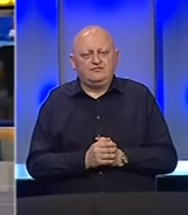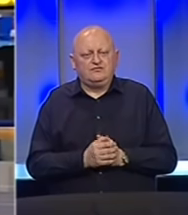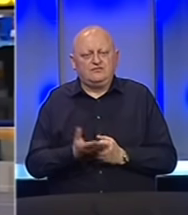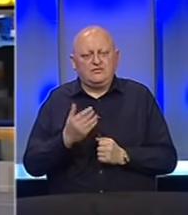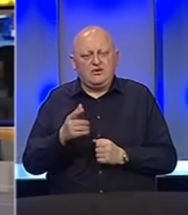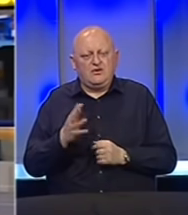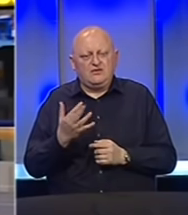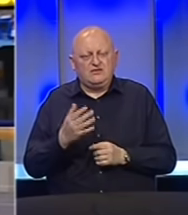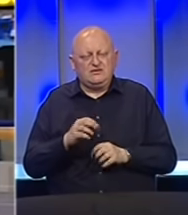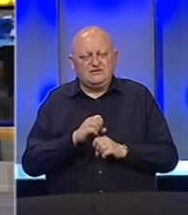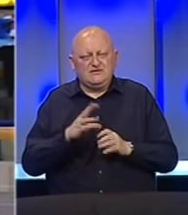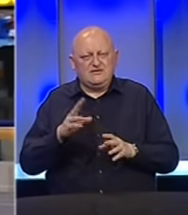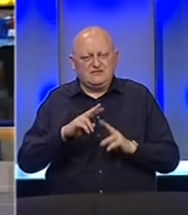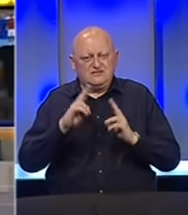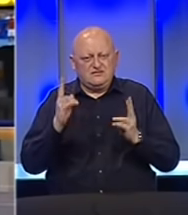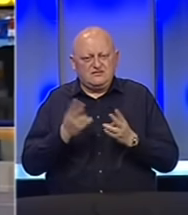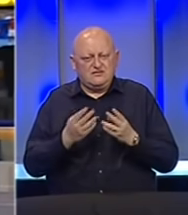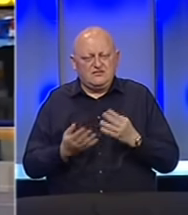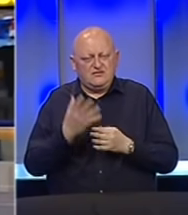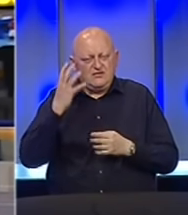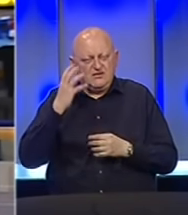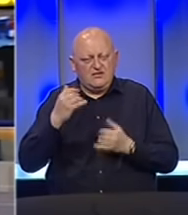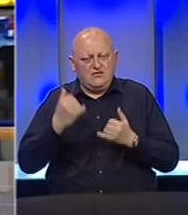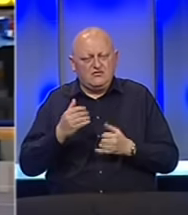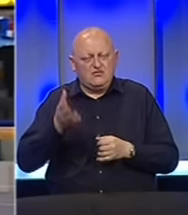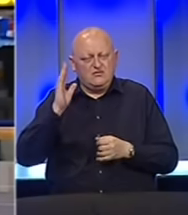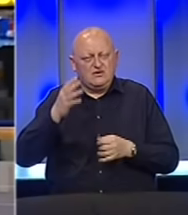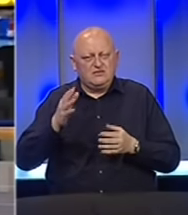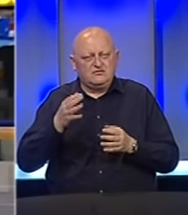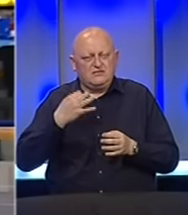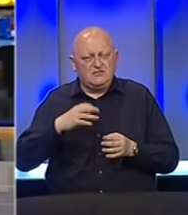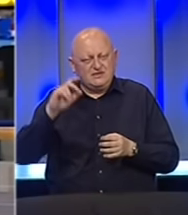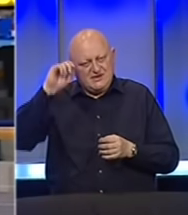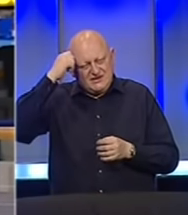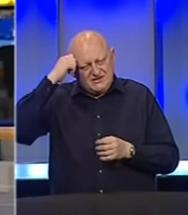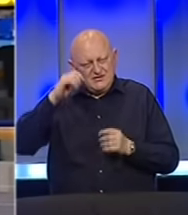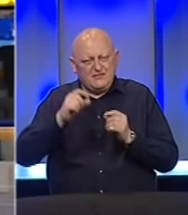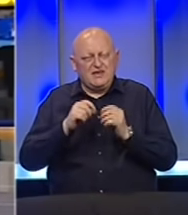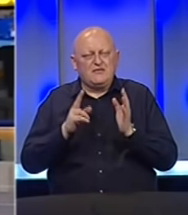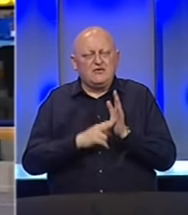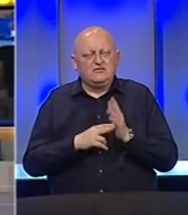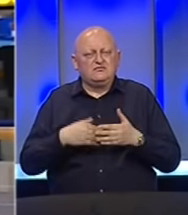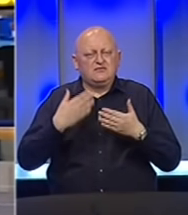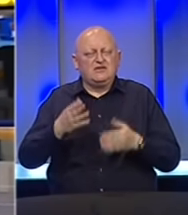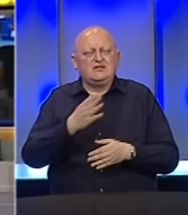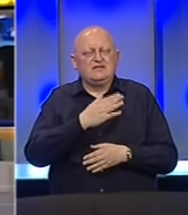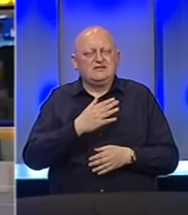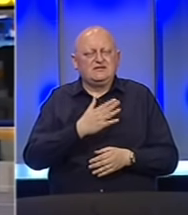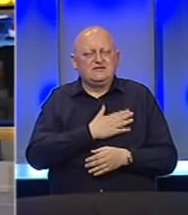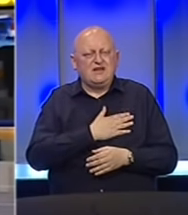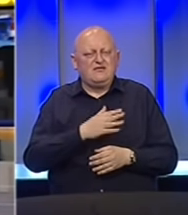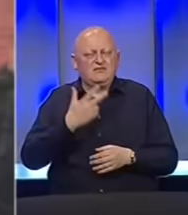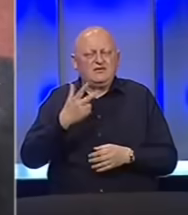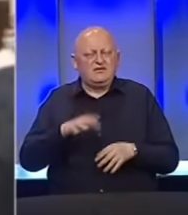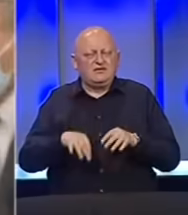Prije ovih nekoliko vijesti iz svijeta, nova vlada dosadašnjeg i budućeg premijera Izraela Benjamina Netanjahua položila je zakletvu poslije tri